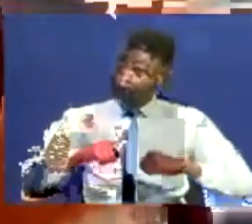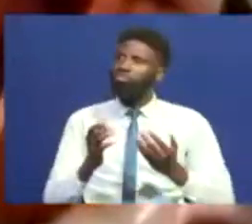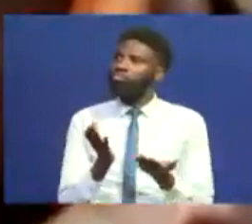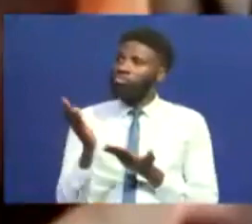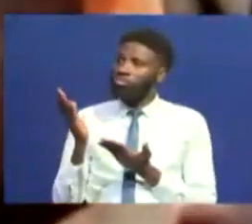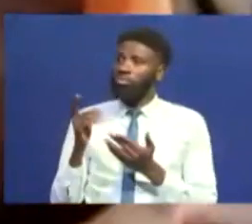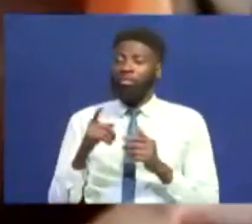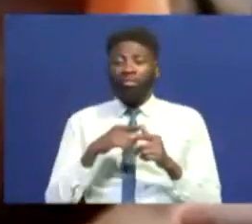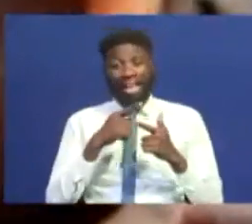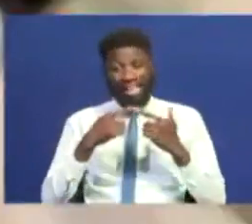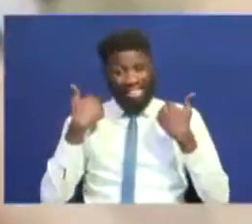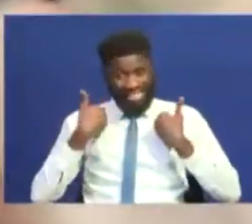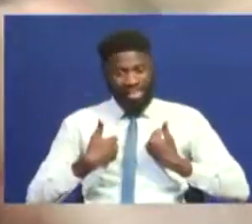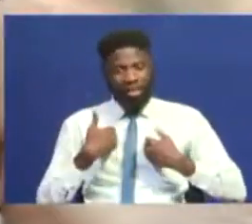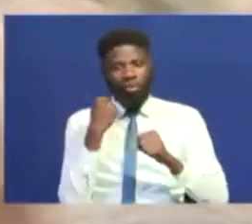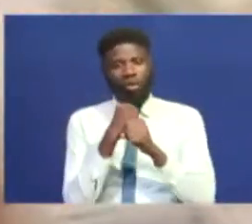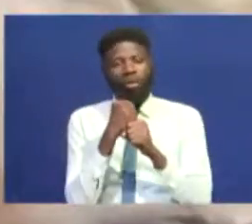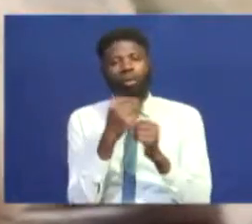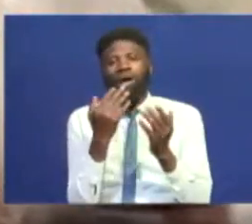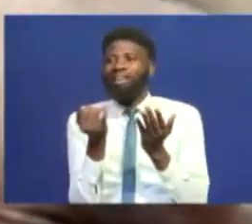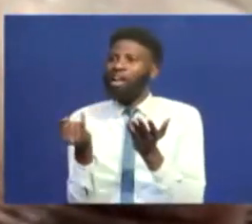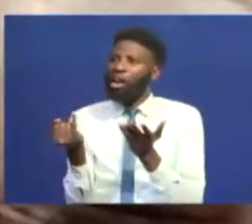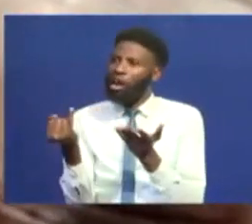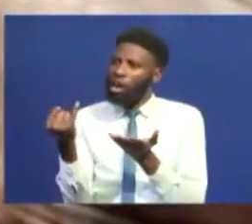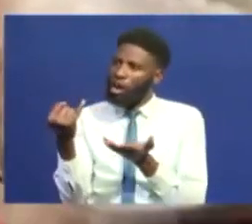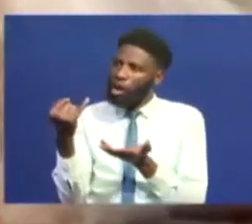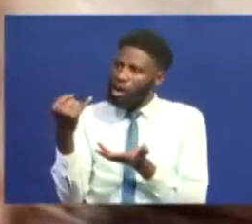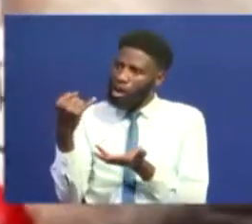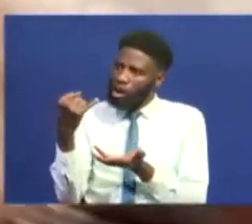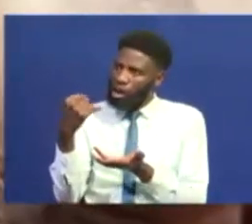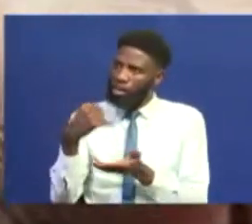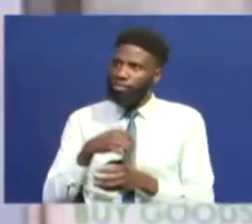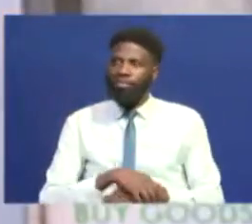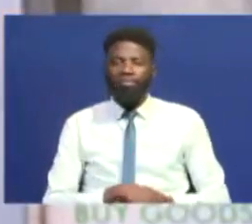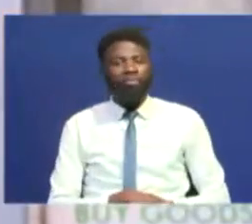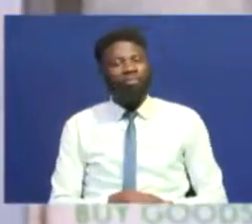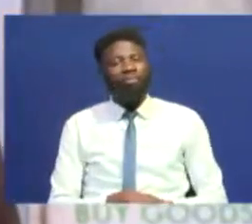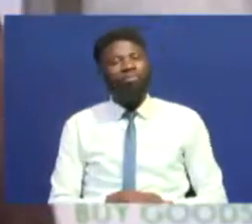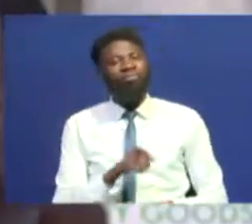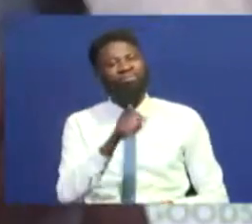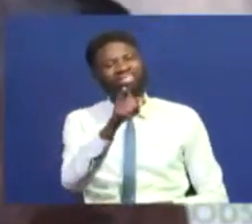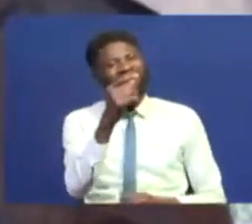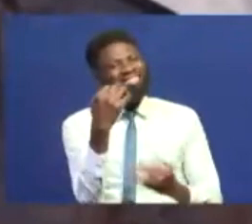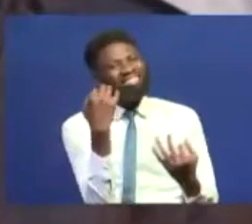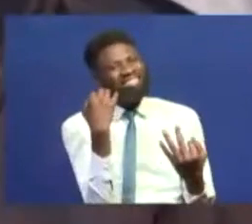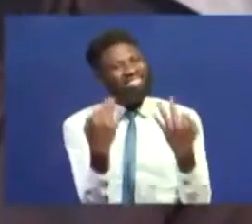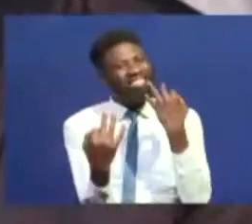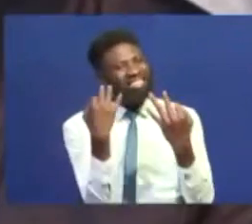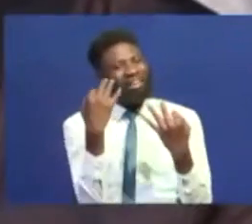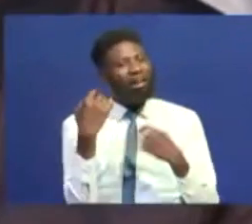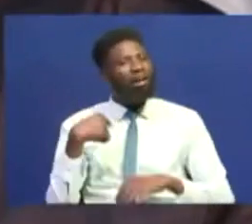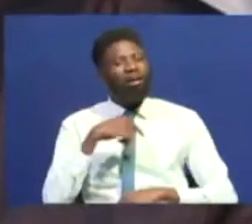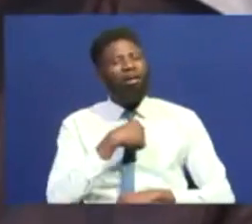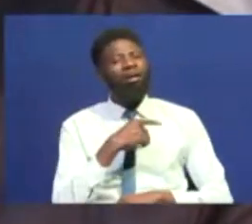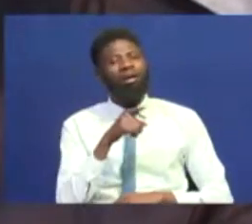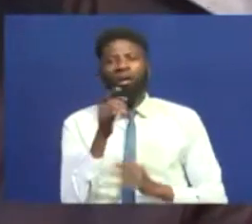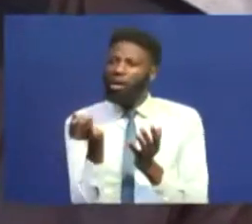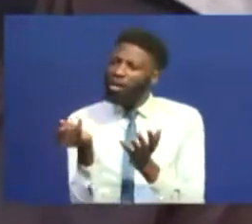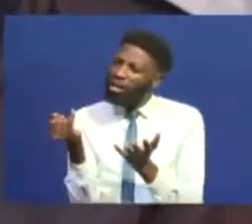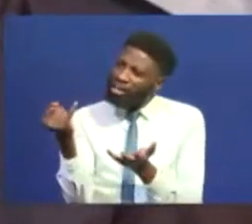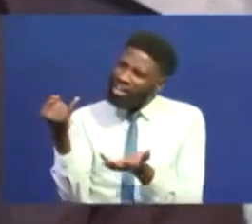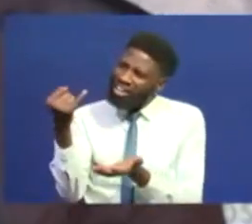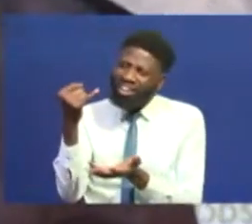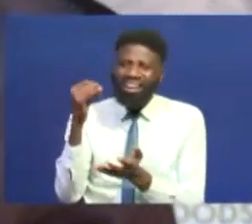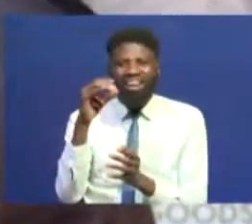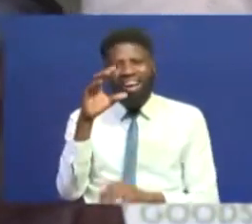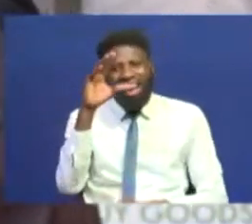drawings sema uchora. No, hii uchoraji mtueleze, ni maarifa ambayo ulitoa kwa